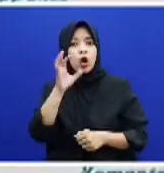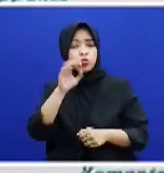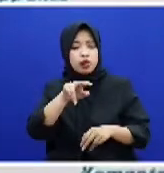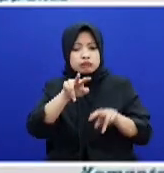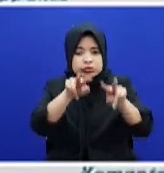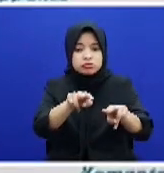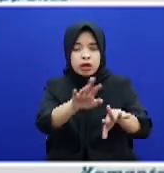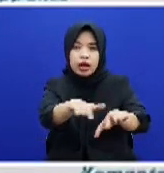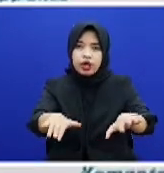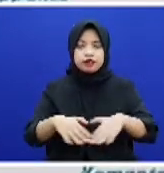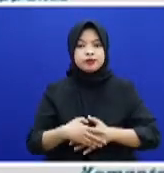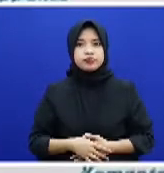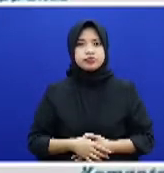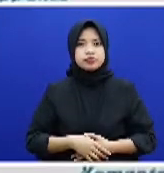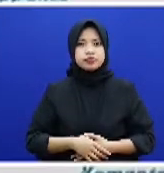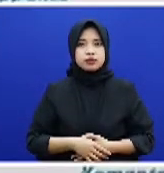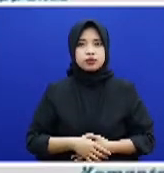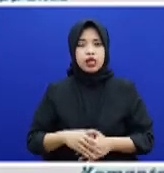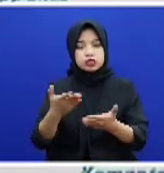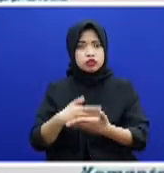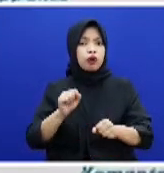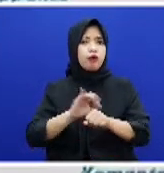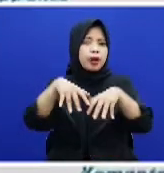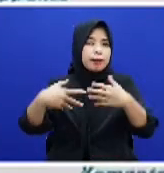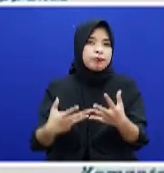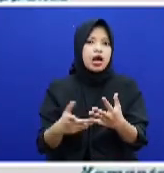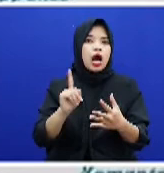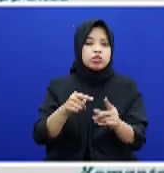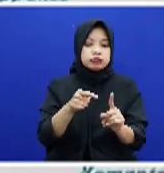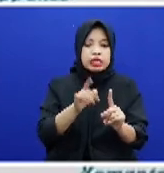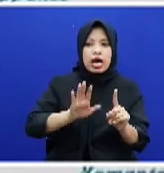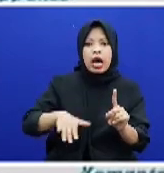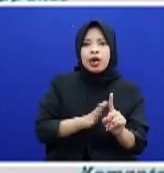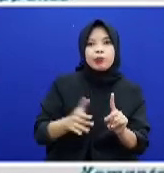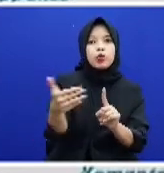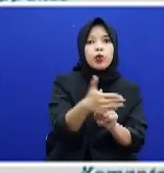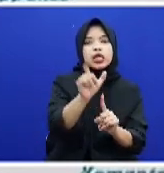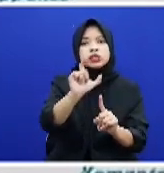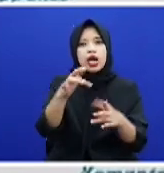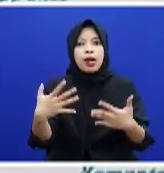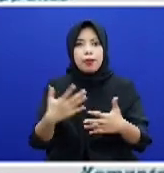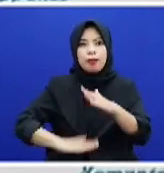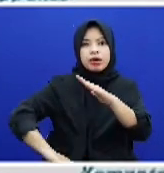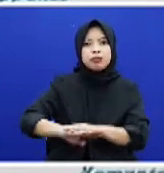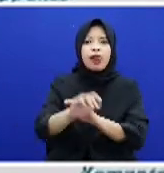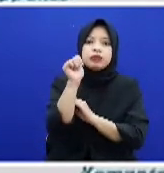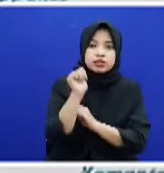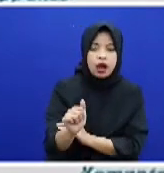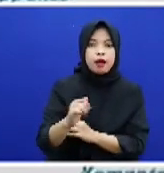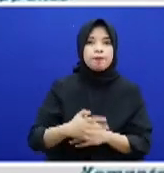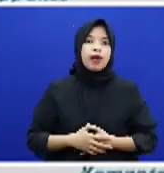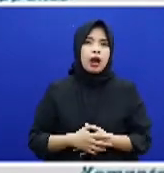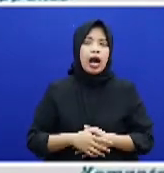ini. Jadi di dalam kondisi pandemi kita harus membangun sistem perlindungan anak kita secara bisa berjalan dengan optimal. Dan itu